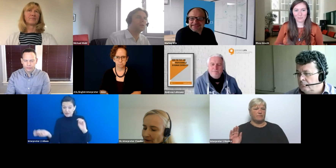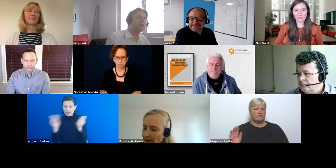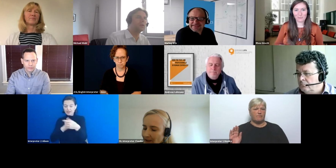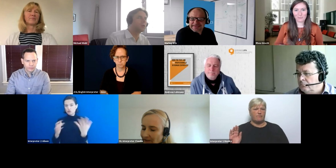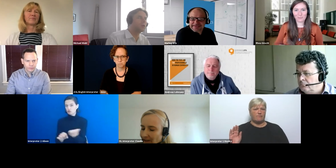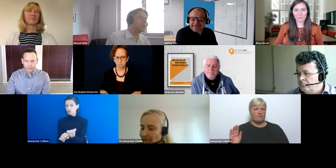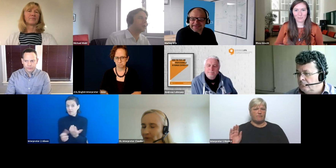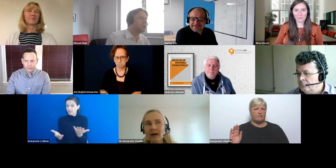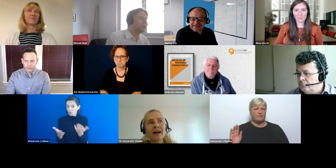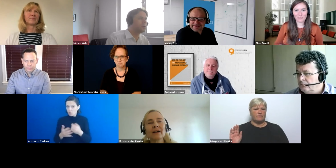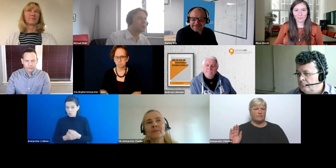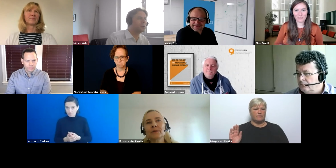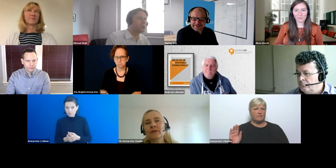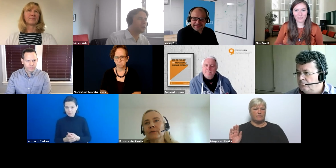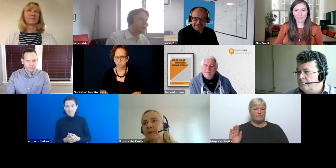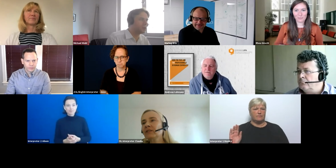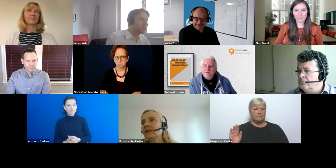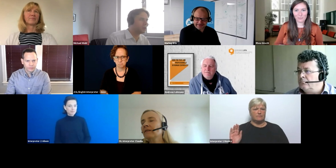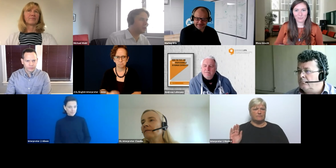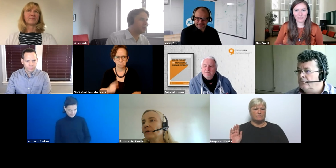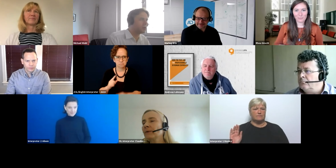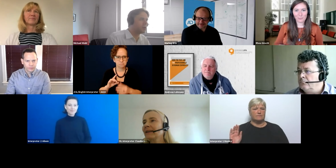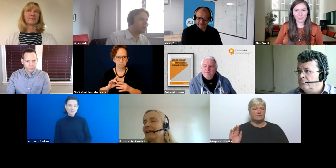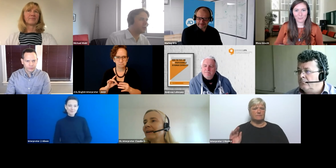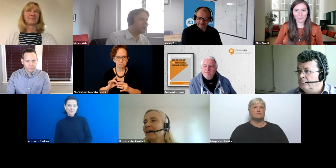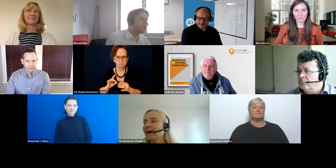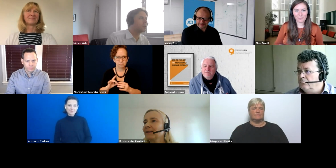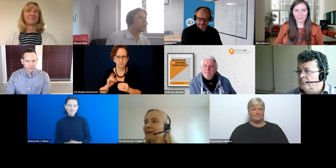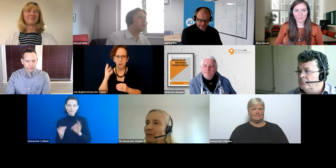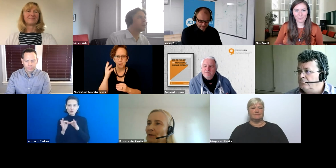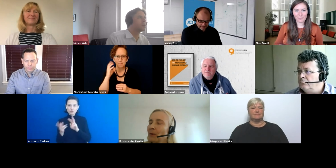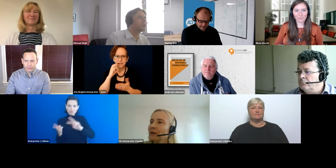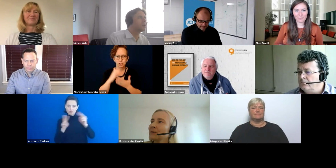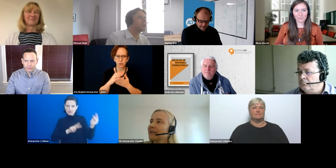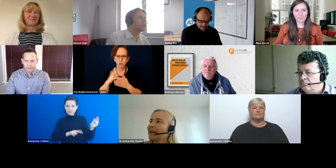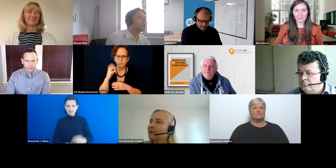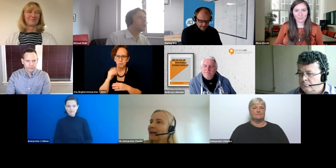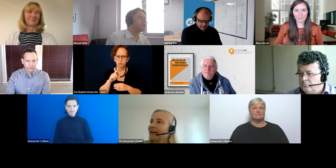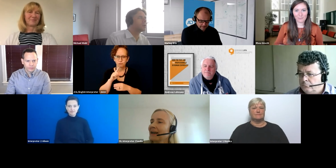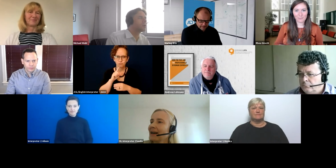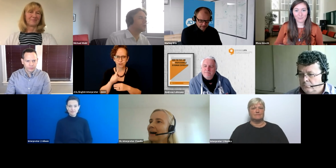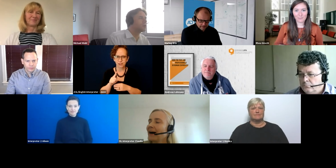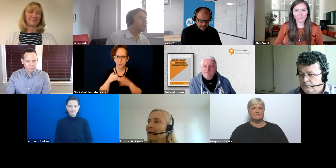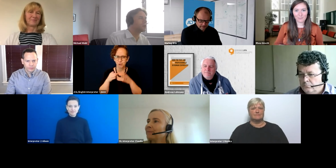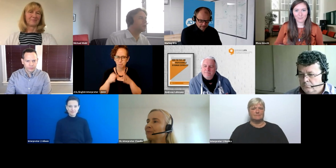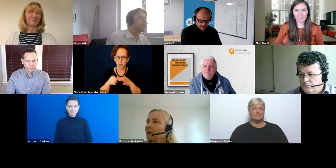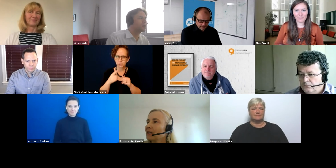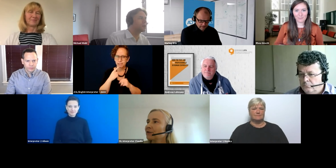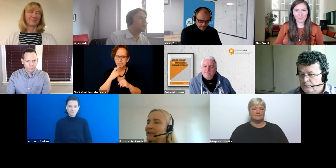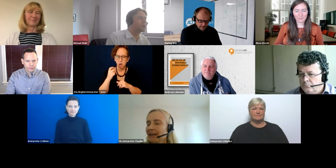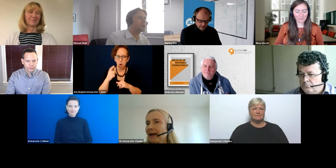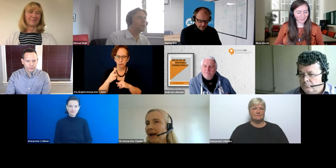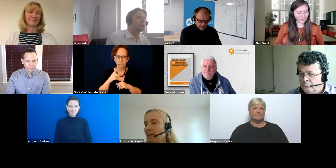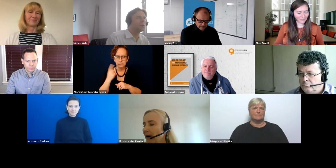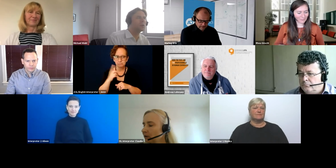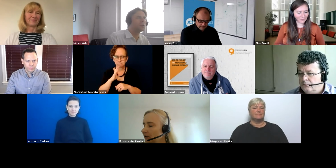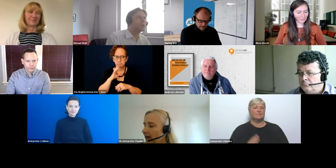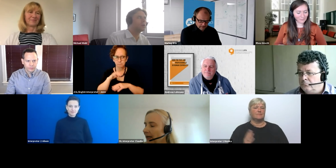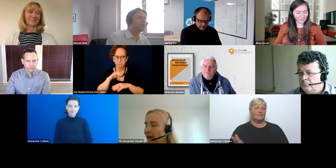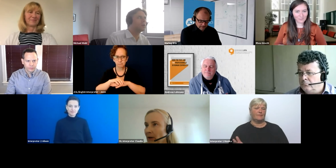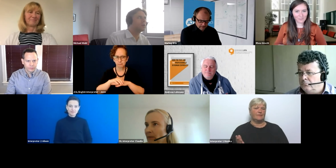Thank you very much, Steve, for your beautiful picture in the very beginning. You were the one who said, okay, to take